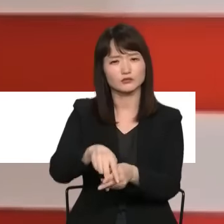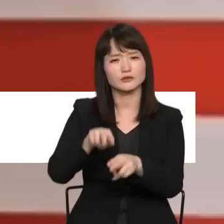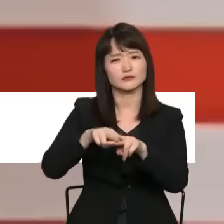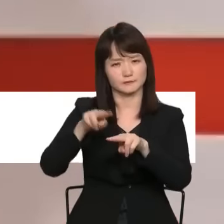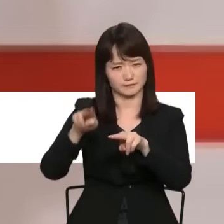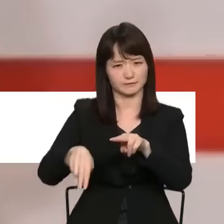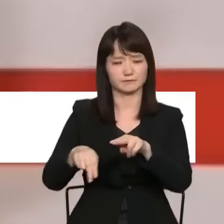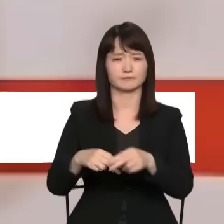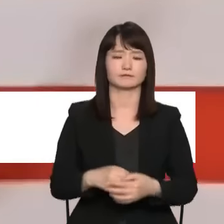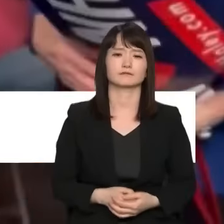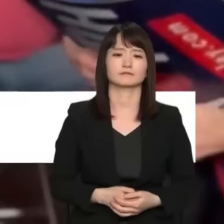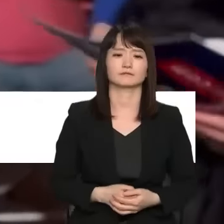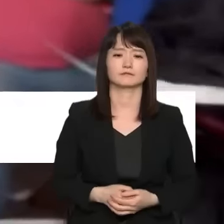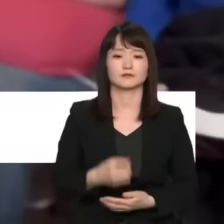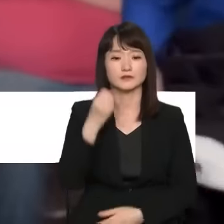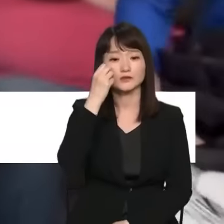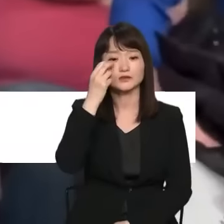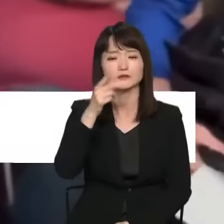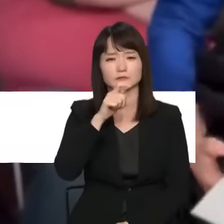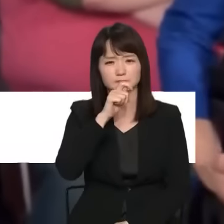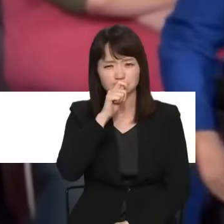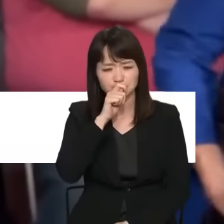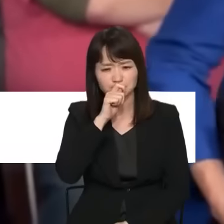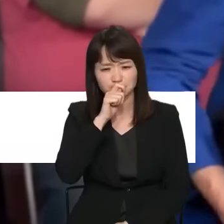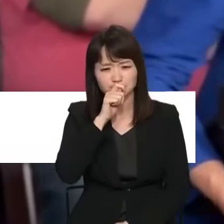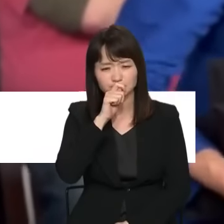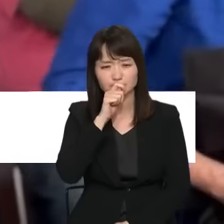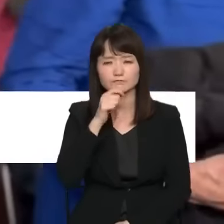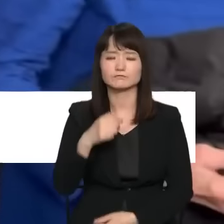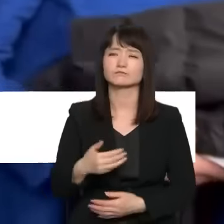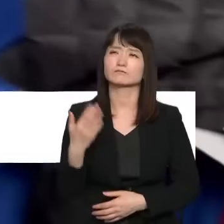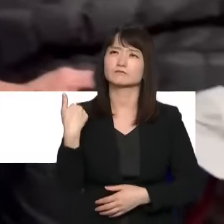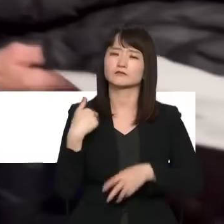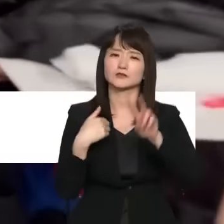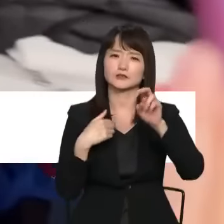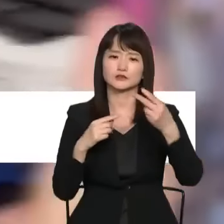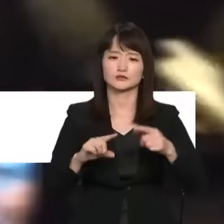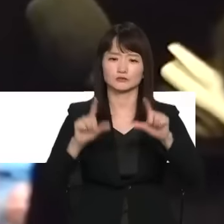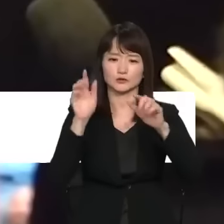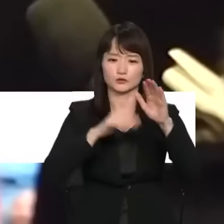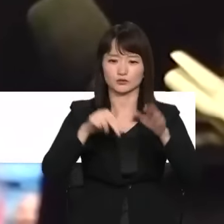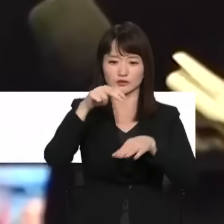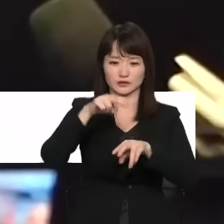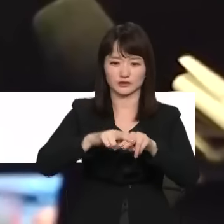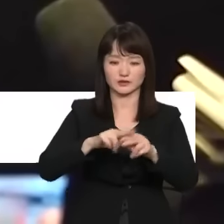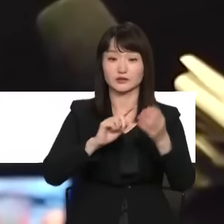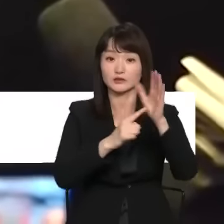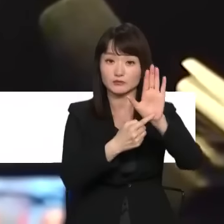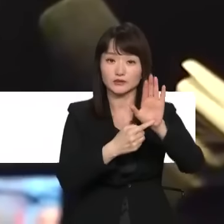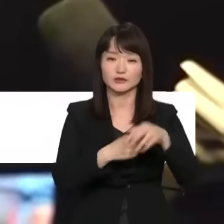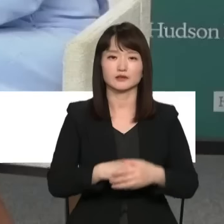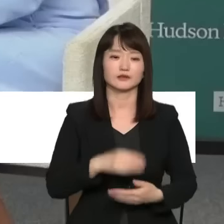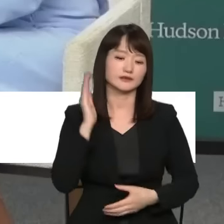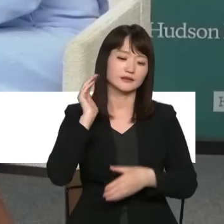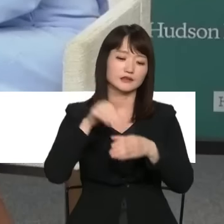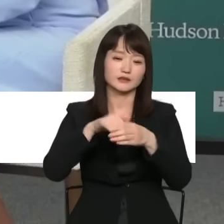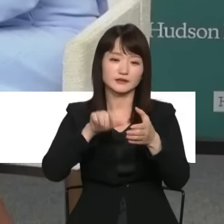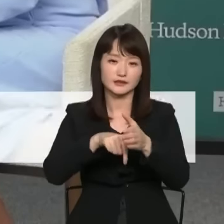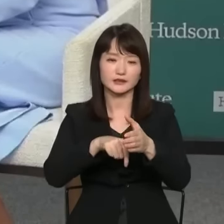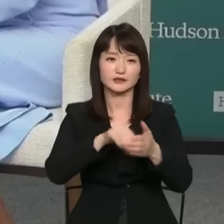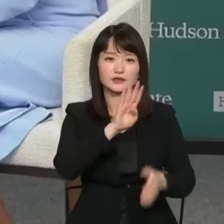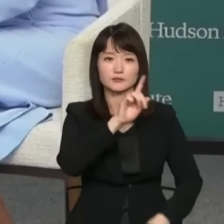선언했습니다. 이후 두 달간 침묵을 유지하다 지난 22일 공개석상에서 대선 때 조 바이든 대통령